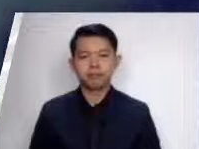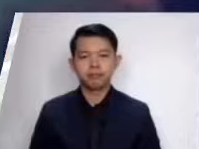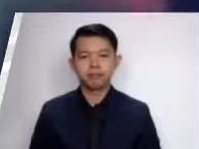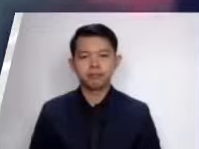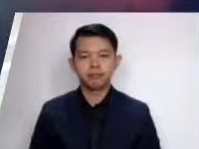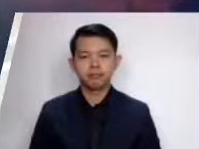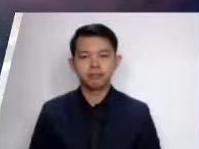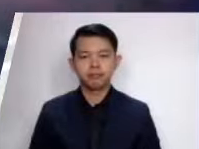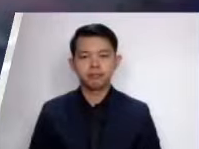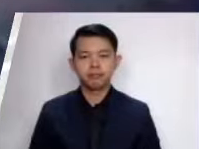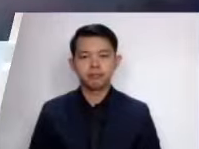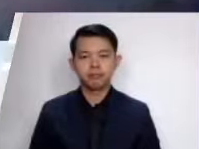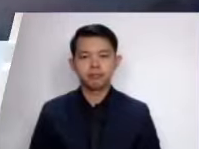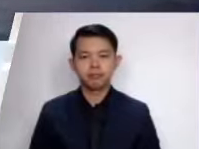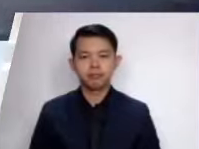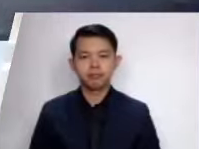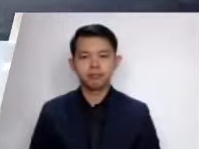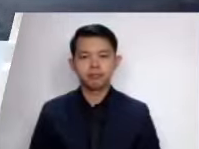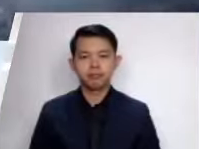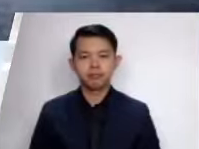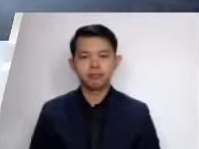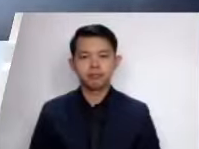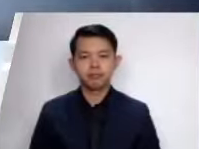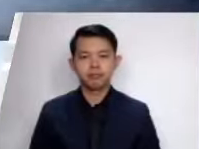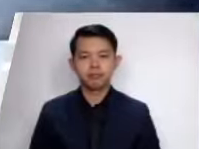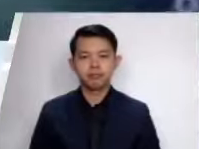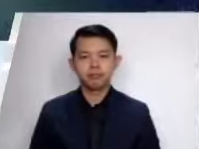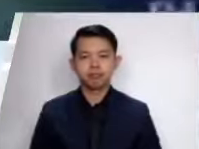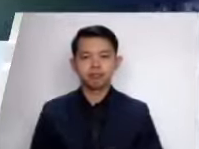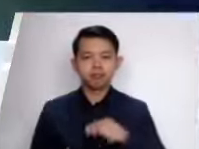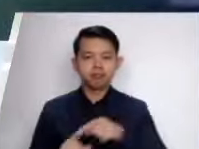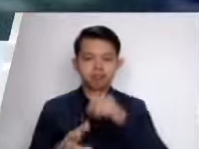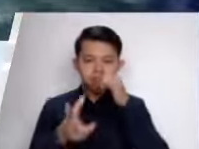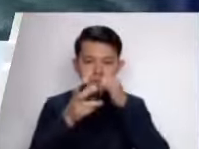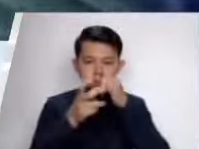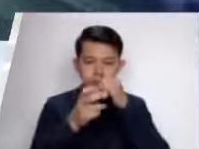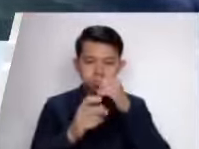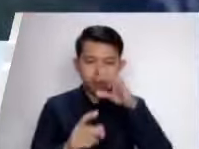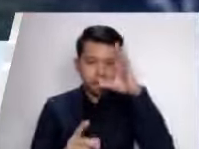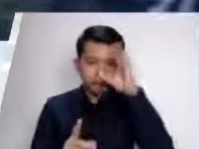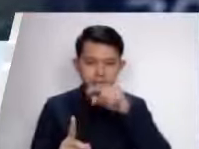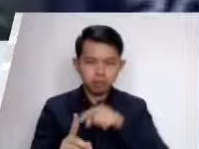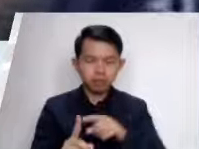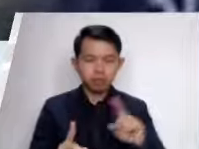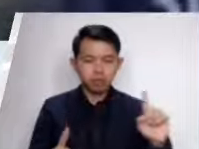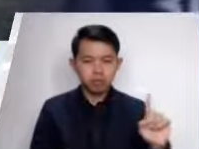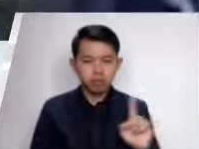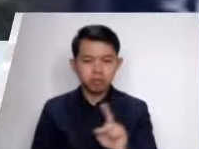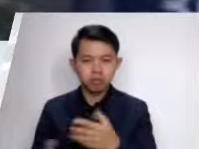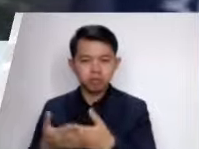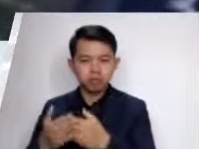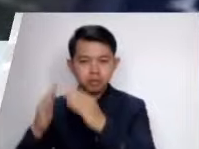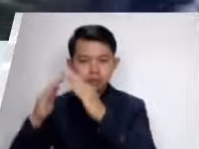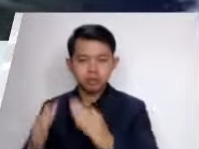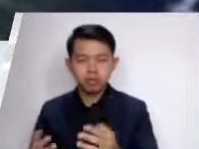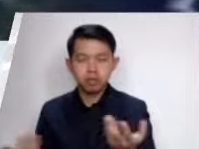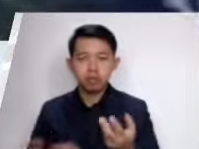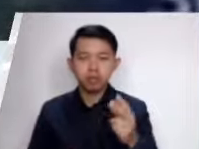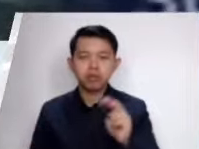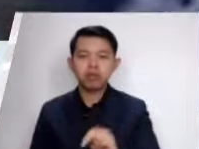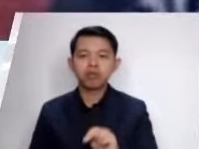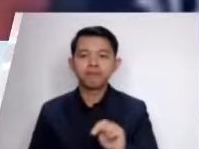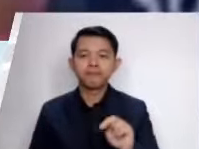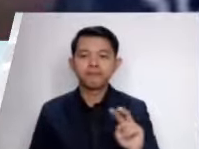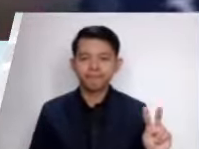Aakalaing ordinaryong residente lang sa lugar ang lalaking nahulikam na lumapit sa isang bahay sa Barangay Gulod, Novaliches, Quezon City. Ilang segundo